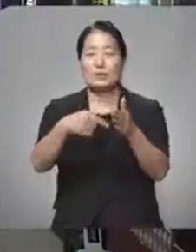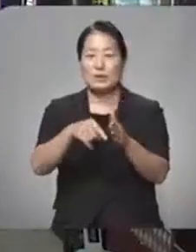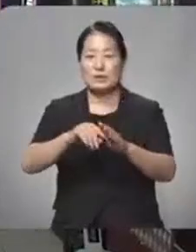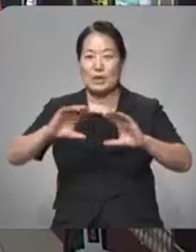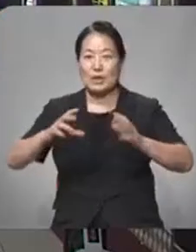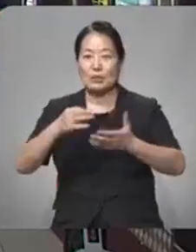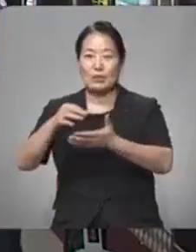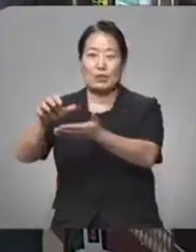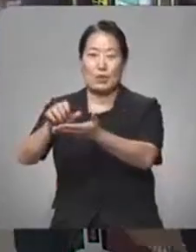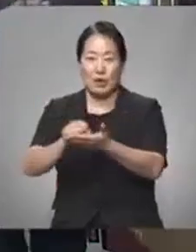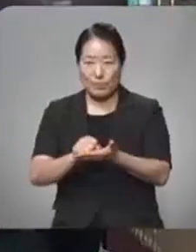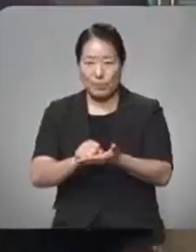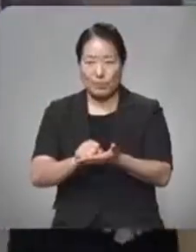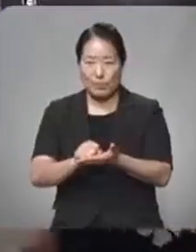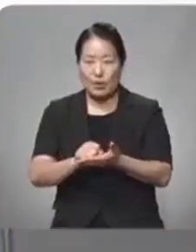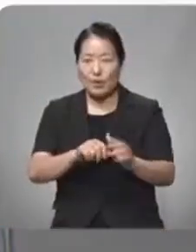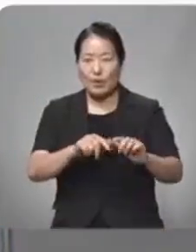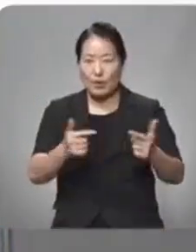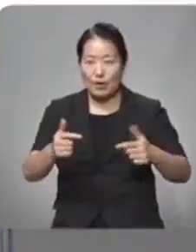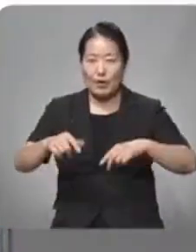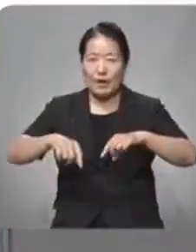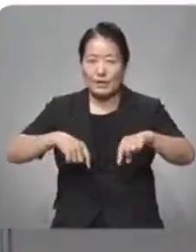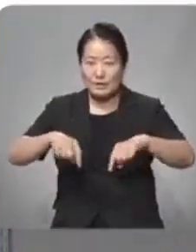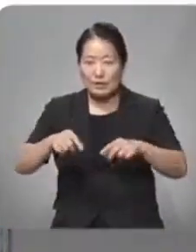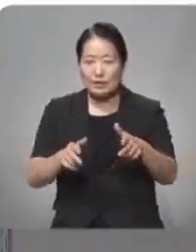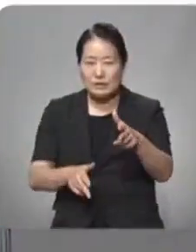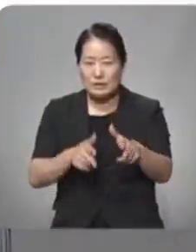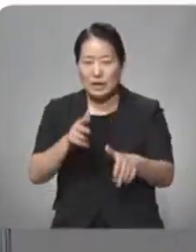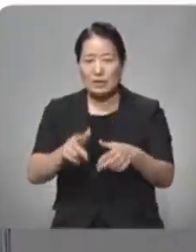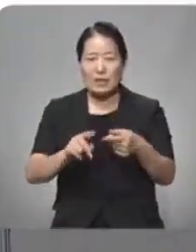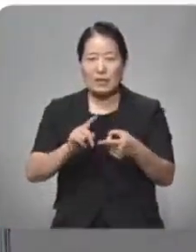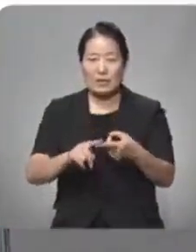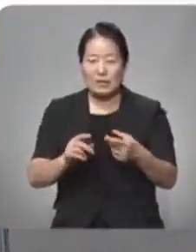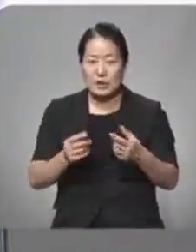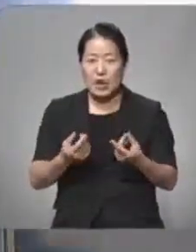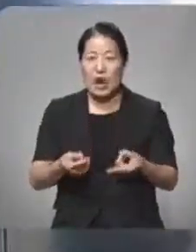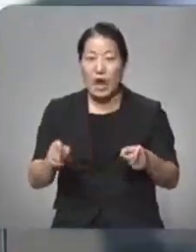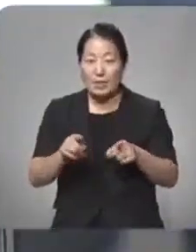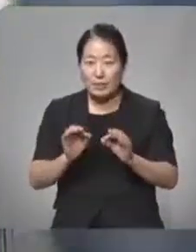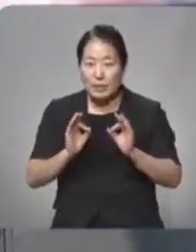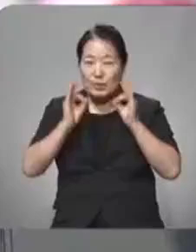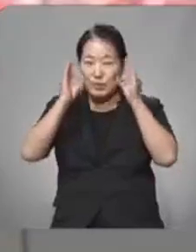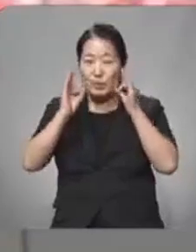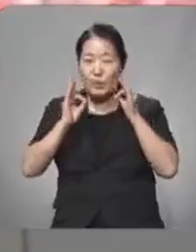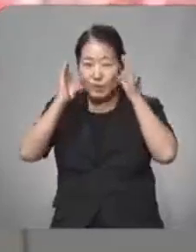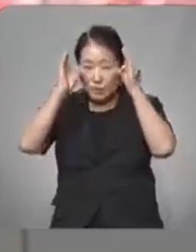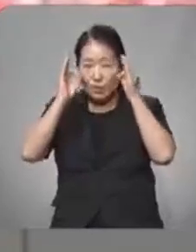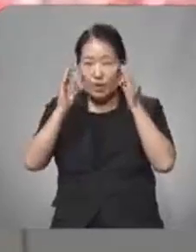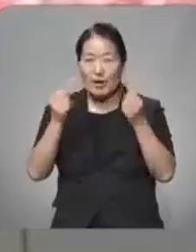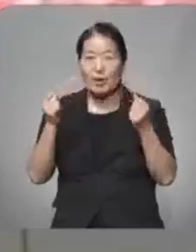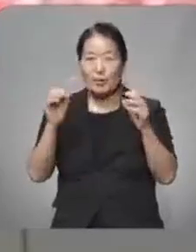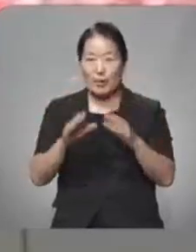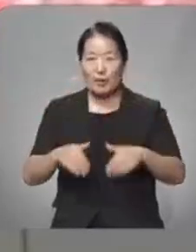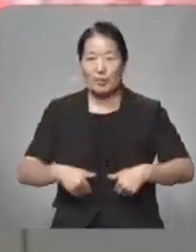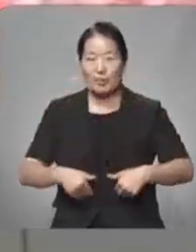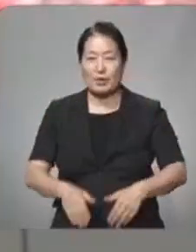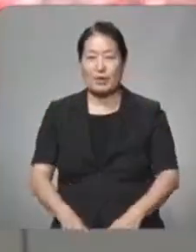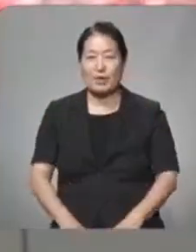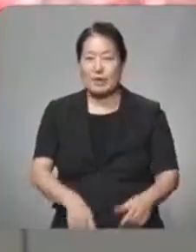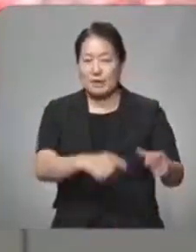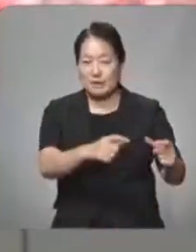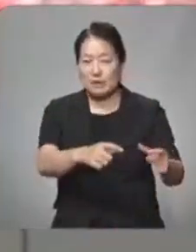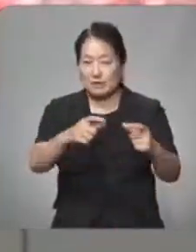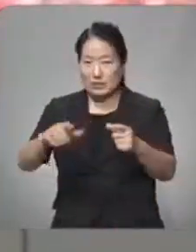국비 보라지 국책사업 연결 같은 것들에서 공동의 노력들이 대응들이 필요하지 않을 시군마다 상황이